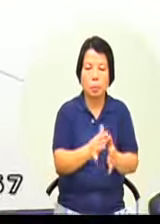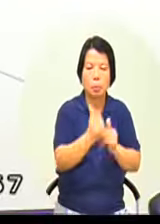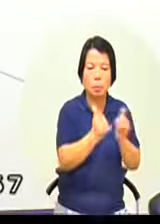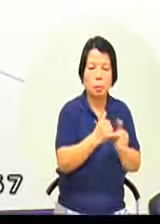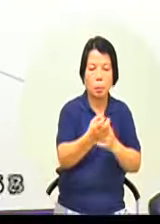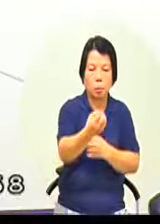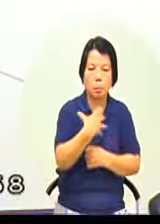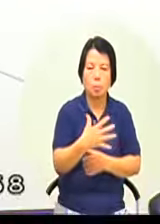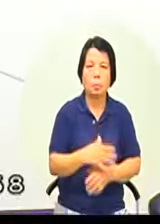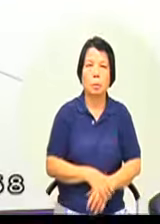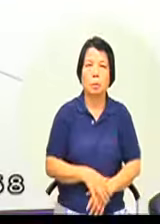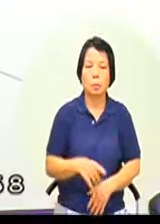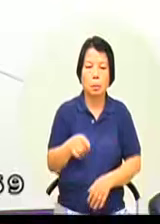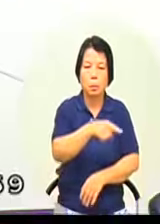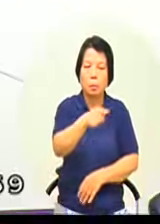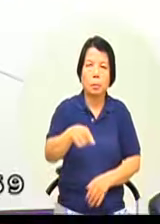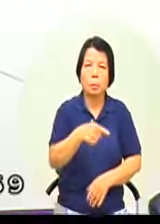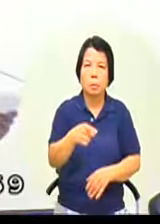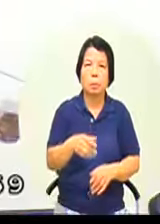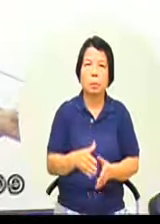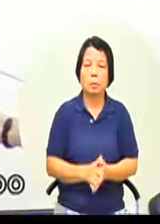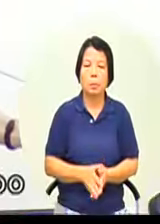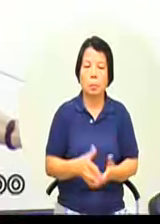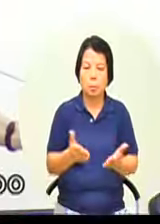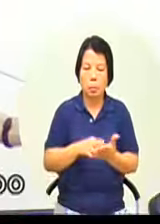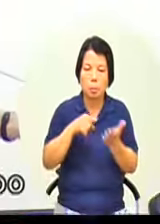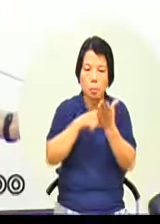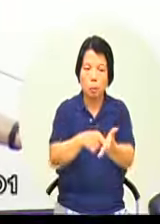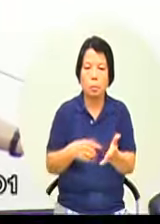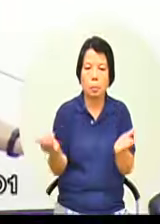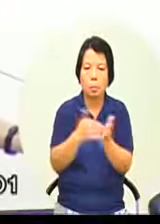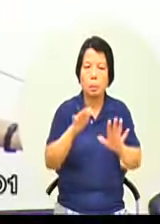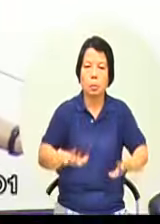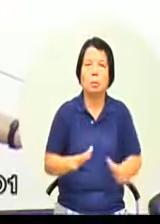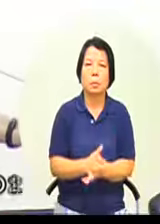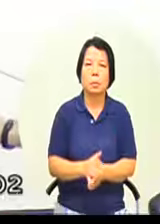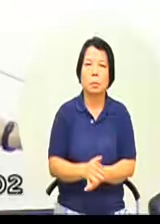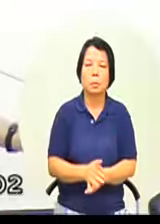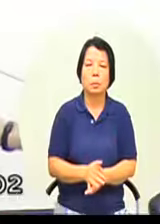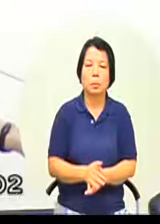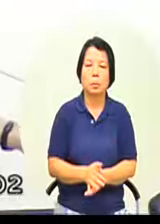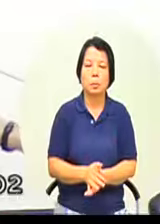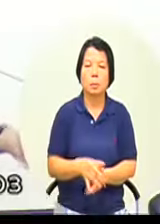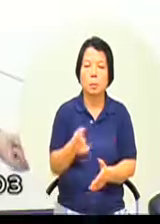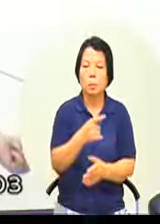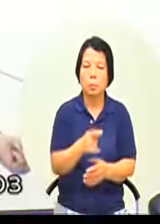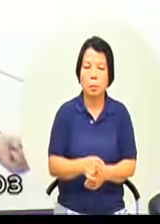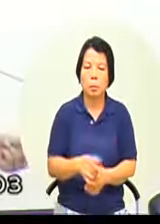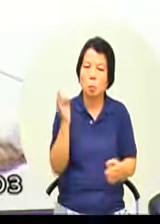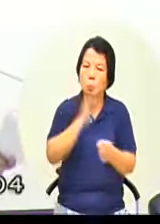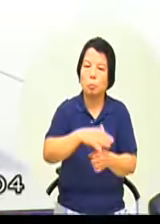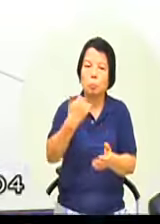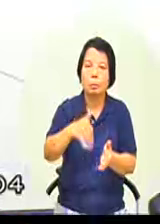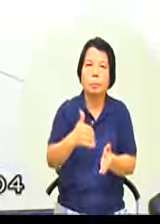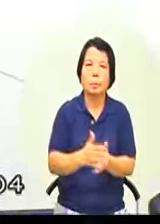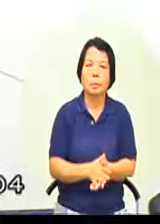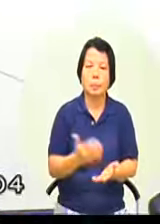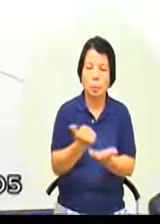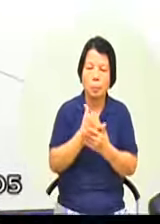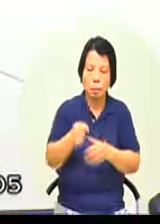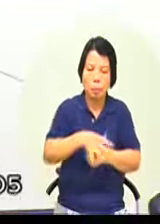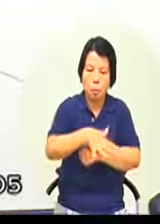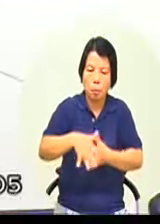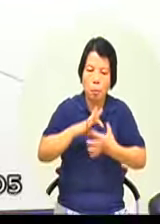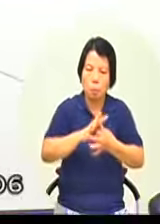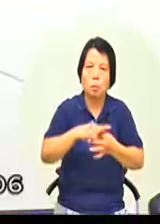我反映，他们的一个已经申报了，但是到现在都还没有一个 消息还没有，所以请我们有关单位应